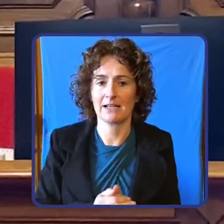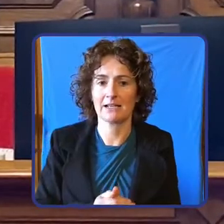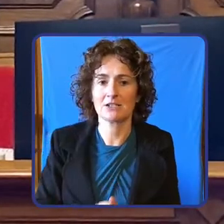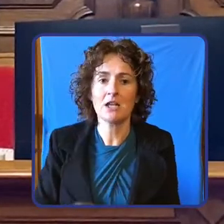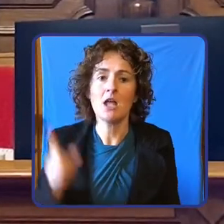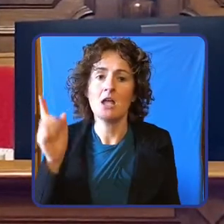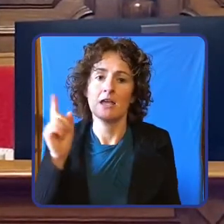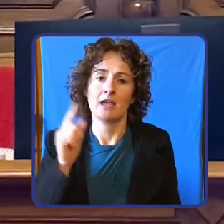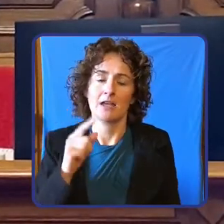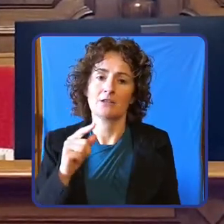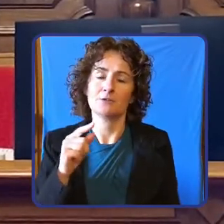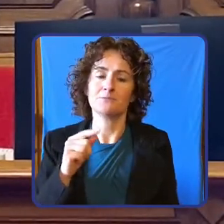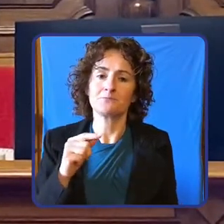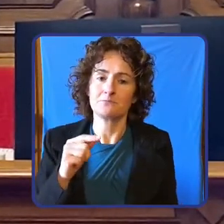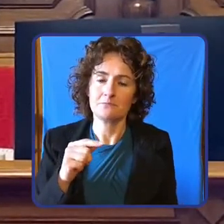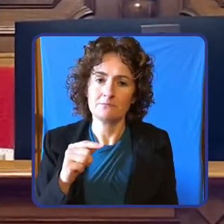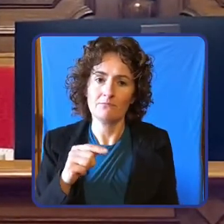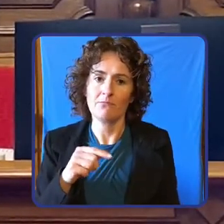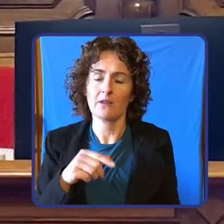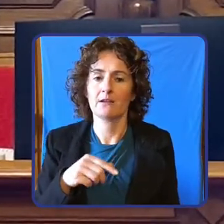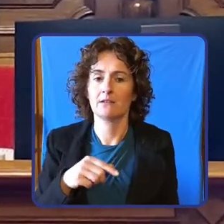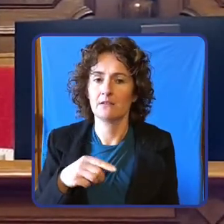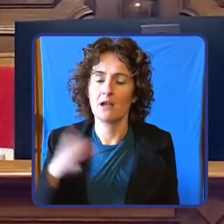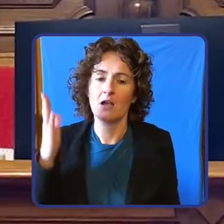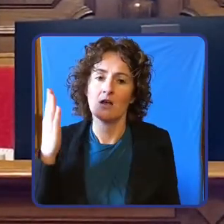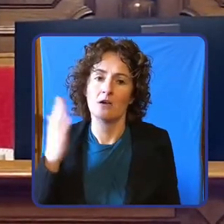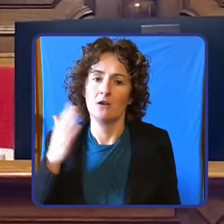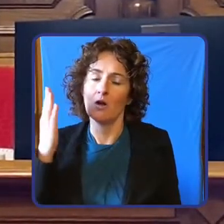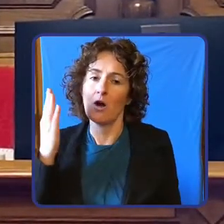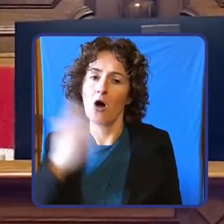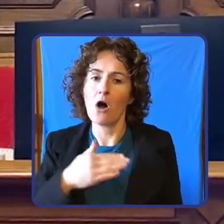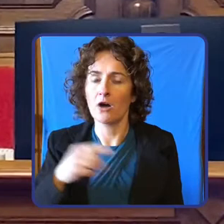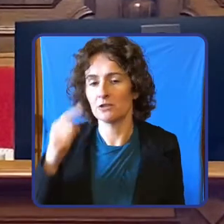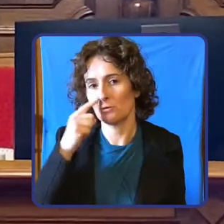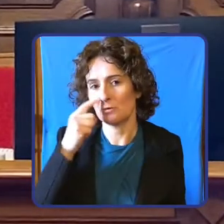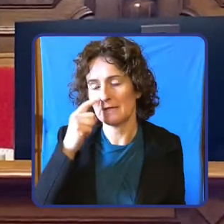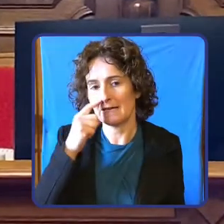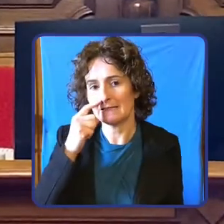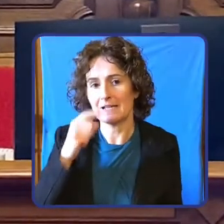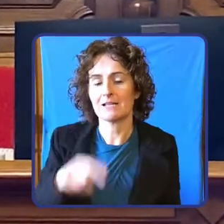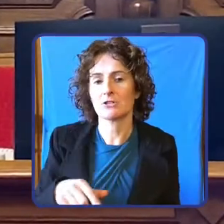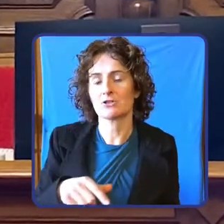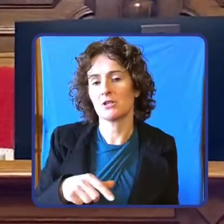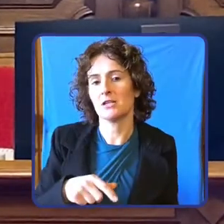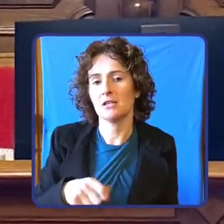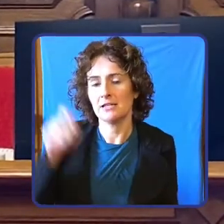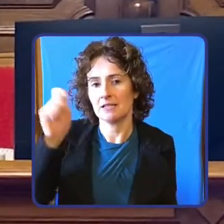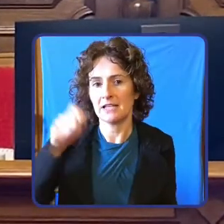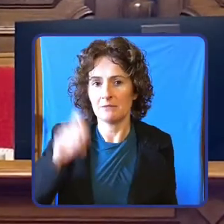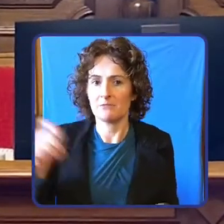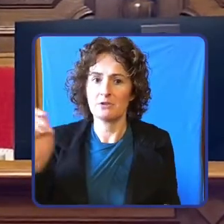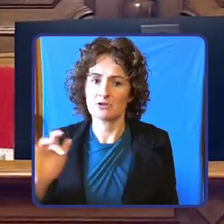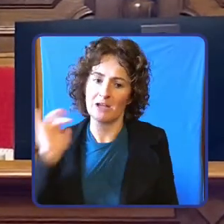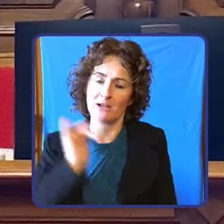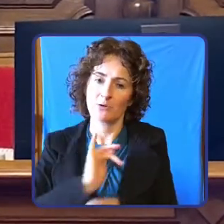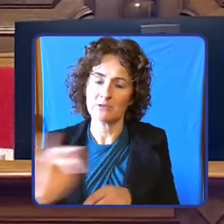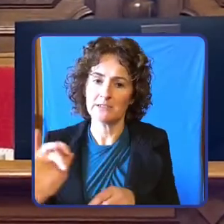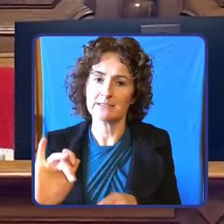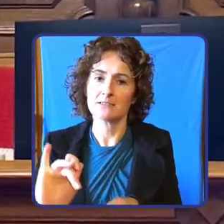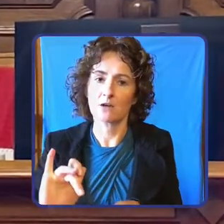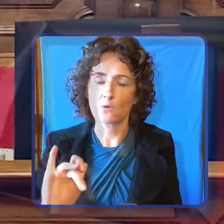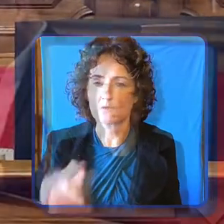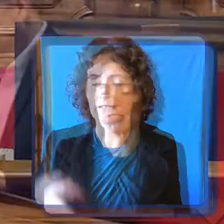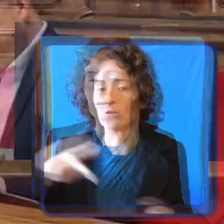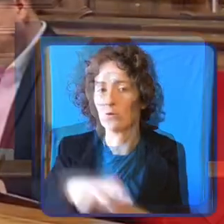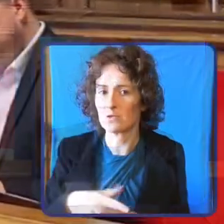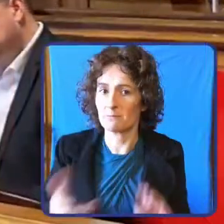Hajdú Nánási politikus tiltakozik a vásárhelyi földadó ellen, miközben a saját településén duplájára emeli a földadót. Ez az önök kultúrája.